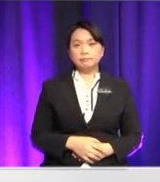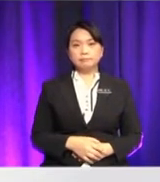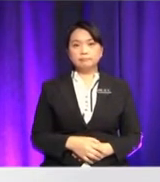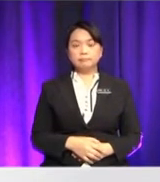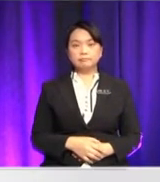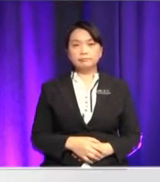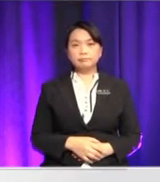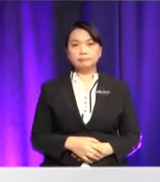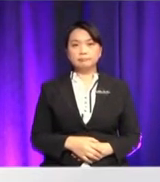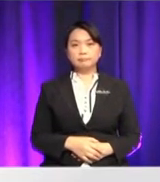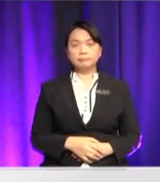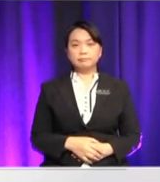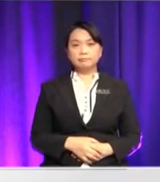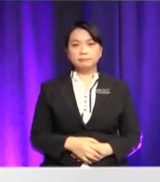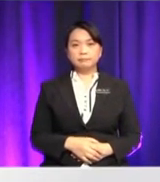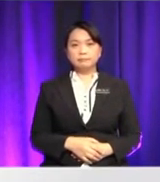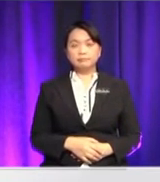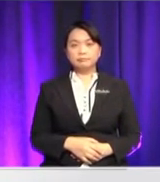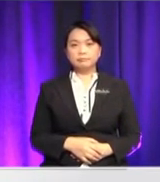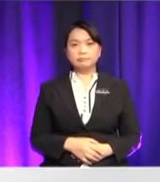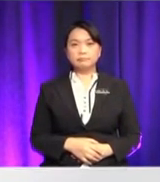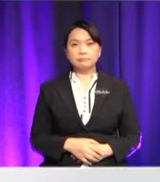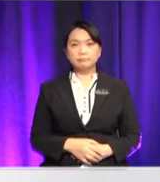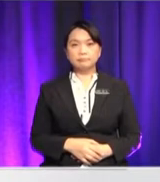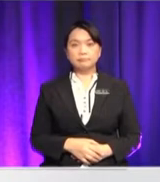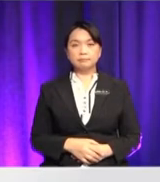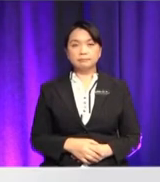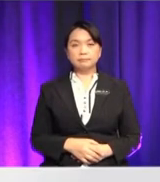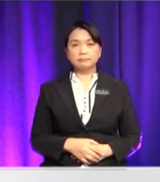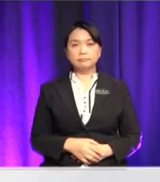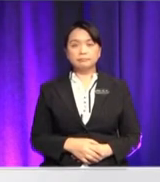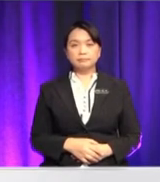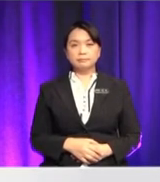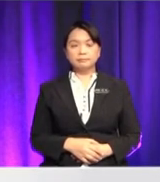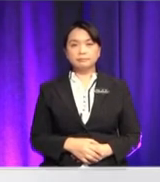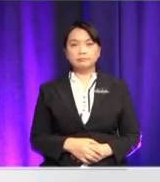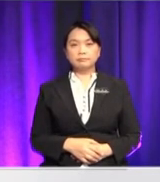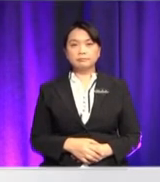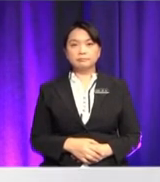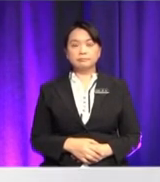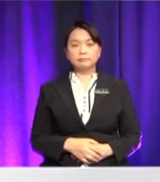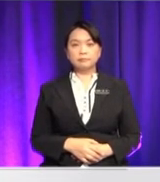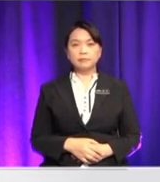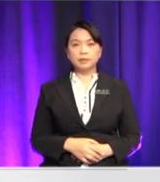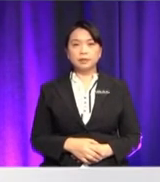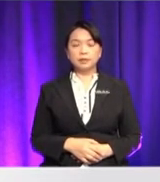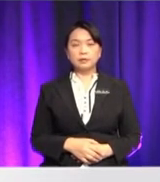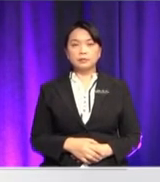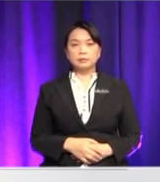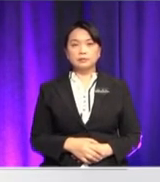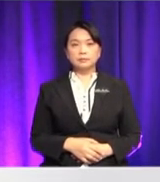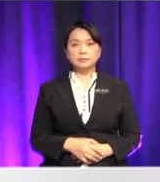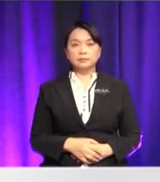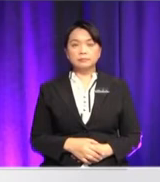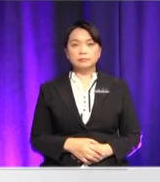silahkan bertanya MNC Sulaiman hai hai selain dimanfaatkan hadapai siapa yang